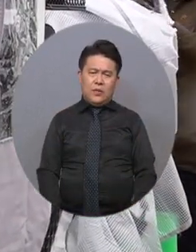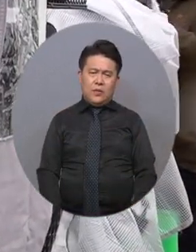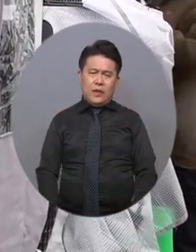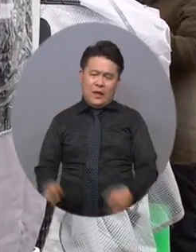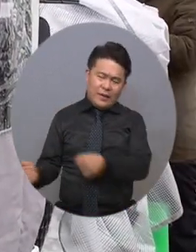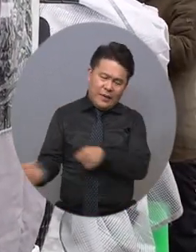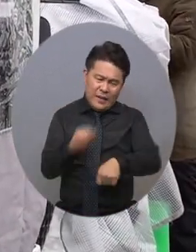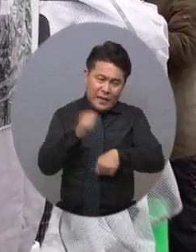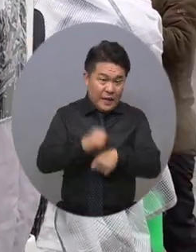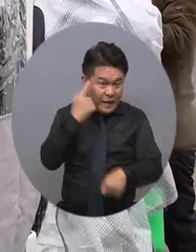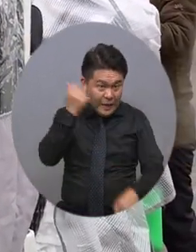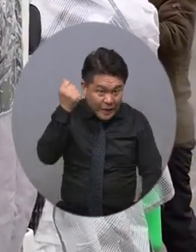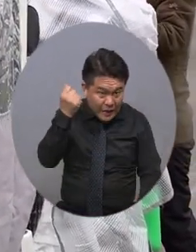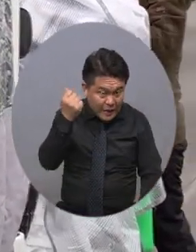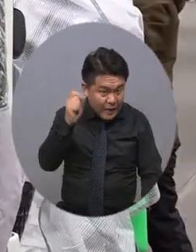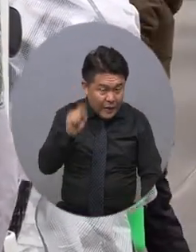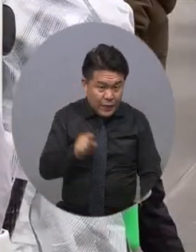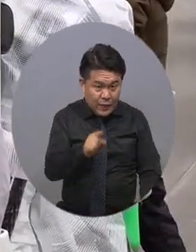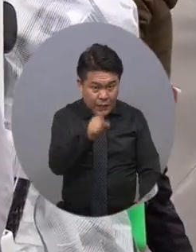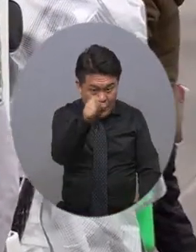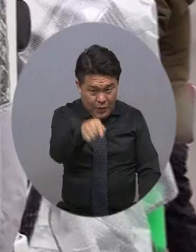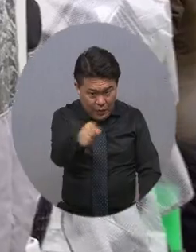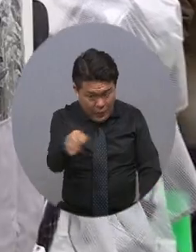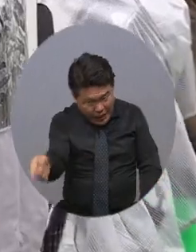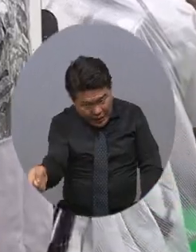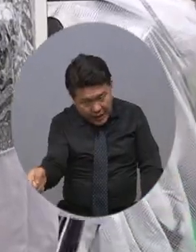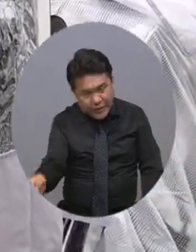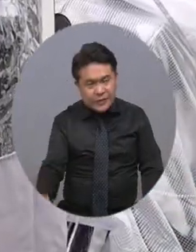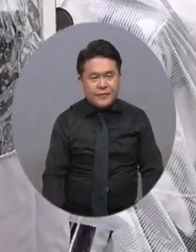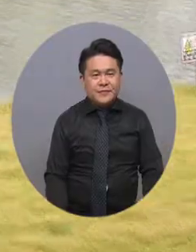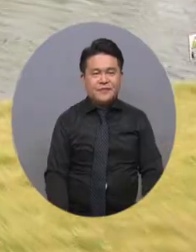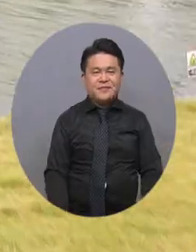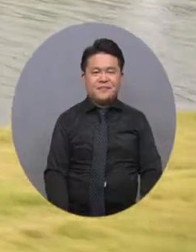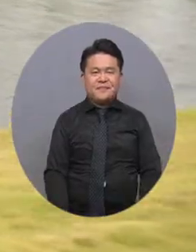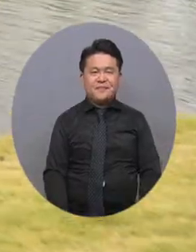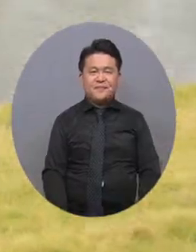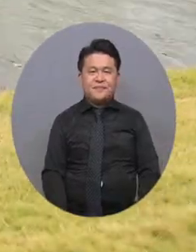생각했는데 이렇게 이렇게 갔는데 언덕으로 내려왔어. 왜냐면 언니 완전 앞핀이어서.